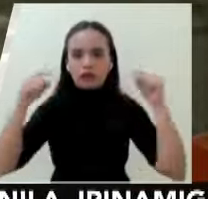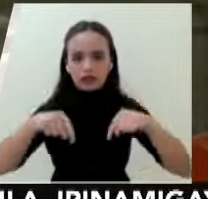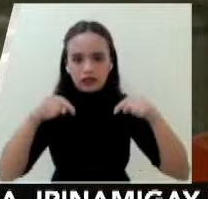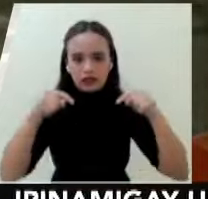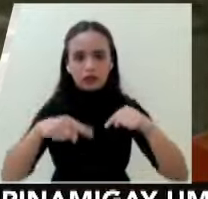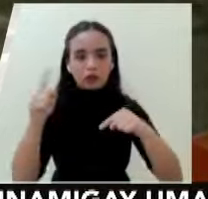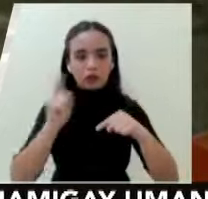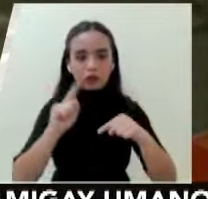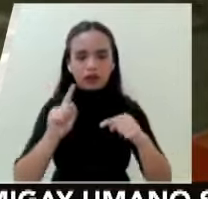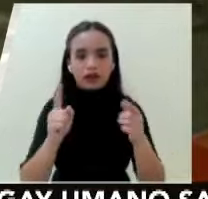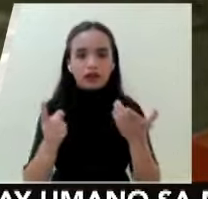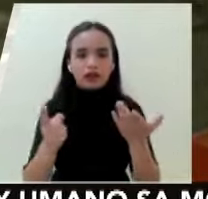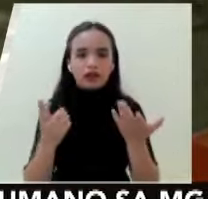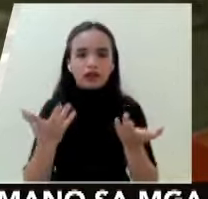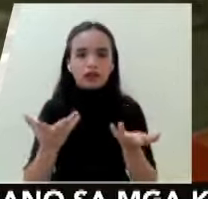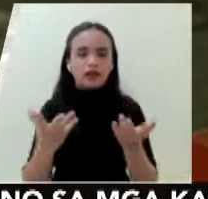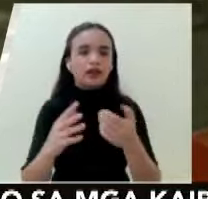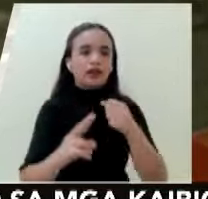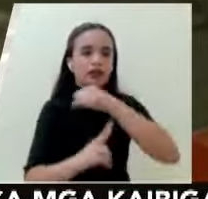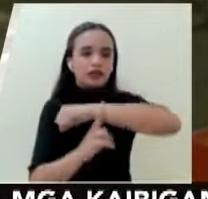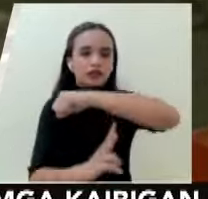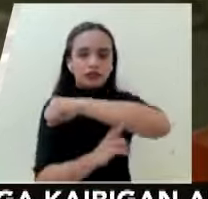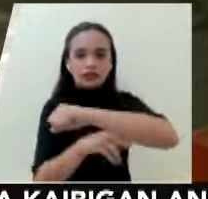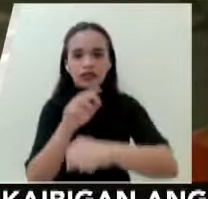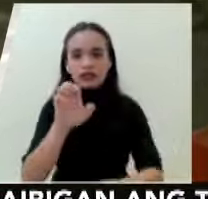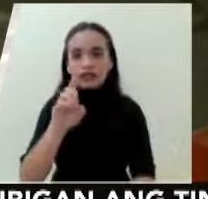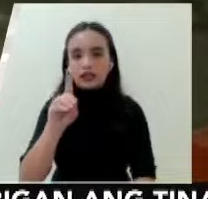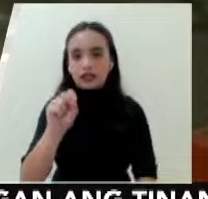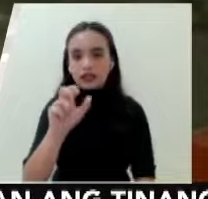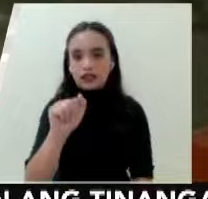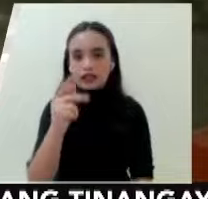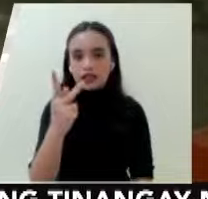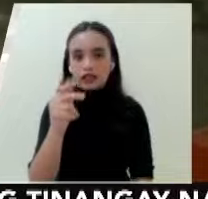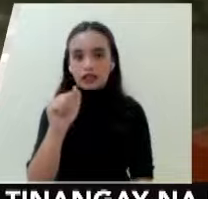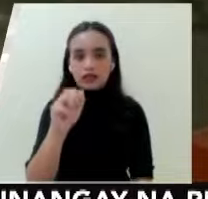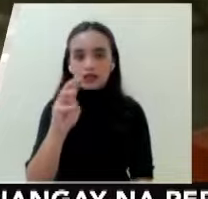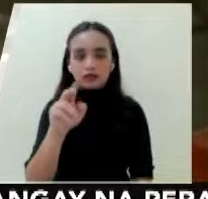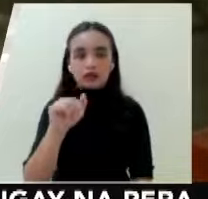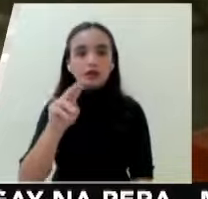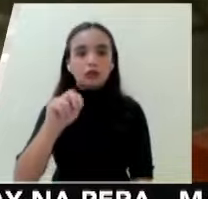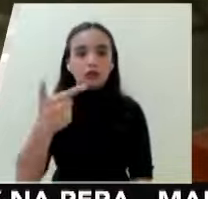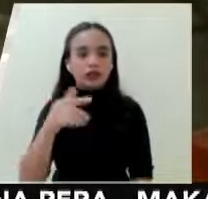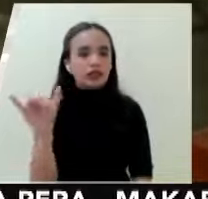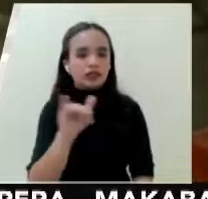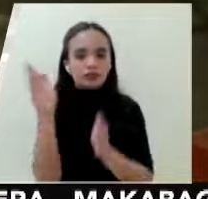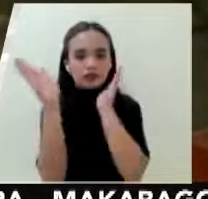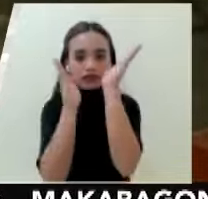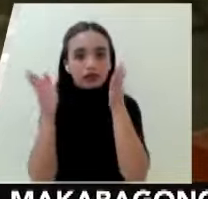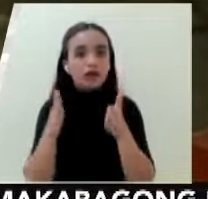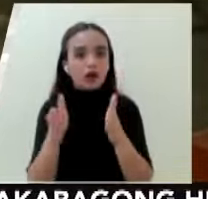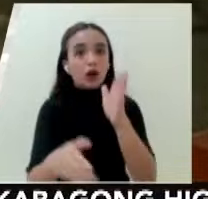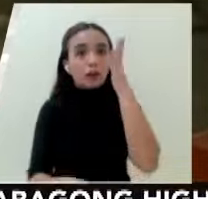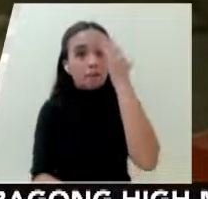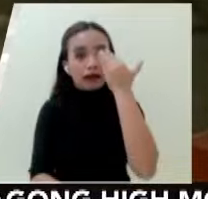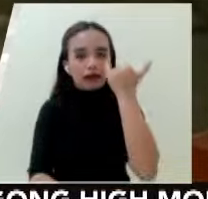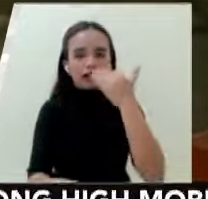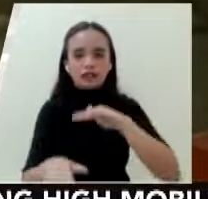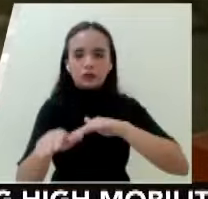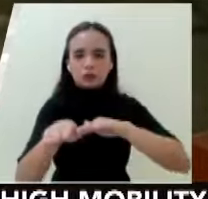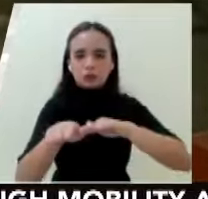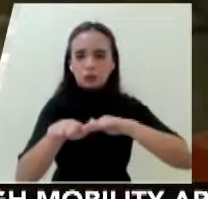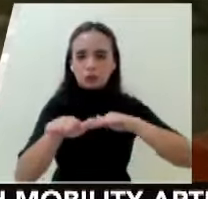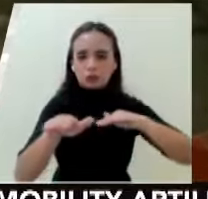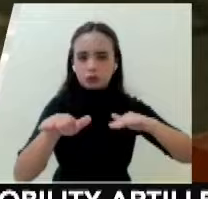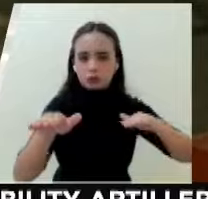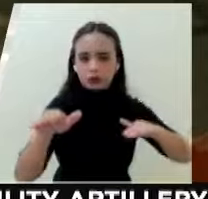yung pagsapit sa EDSA flyover Kamuning, sa Kamuning flyover at saka yung service road dyan dahil mabagal na ang daloy ng trapiko dahil